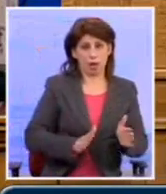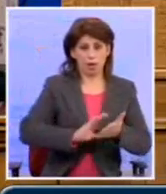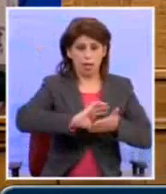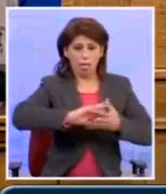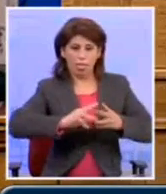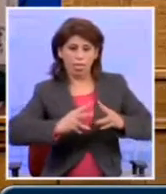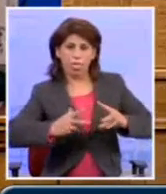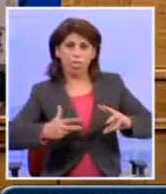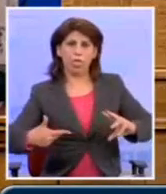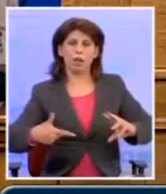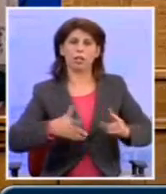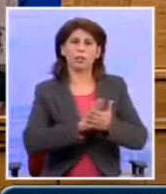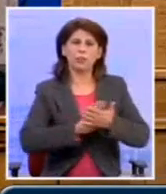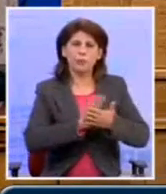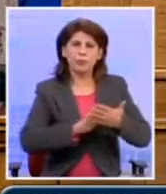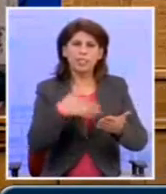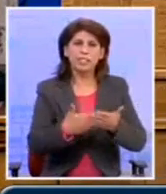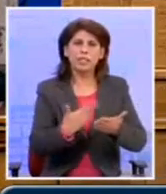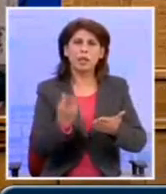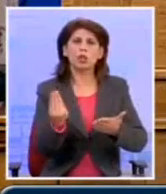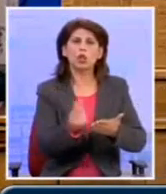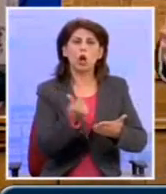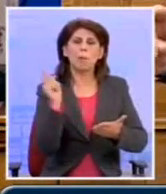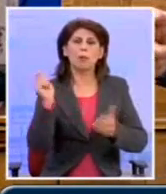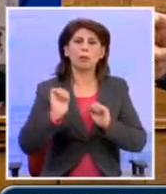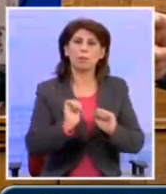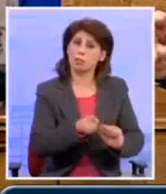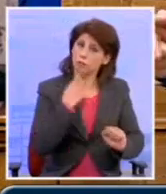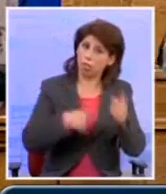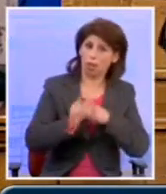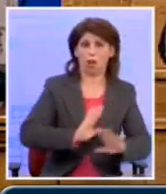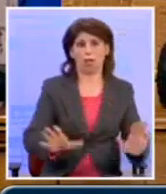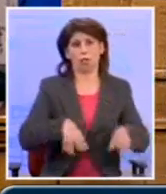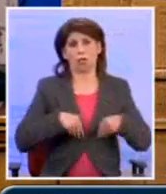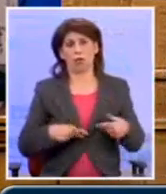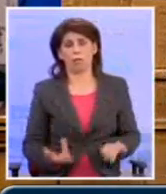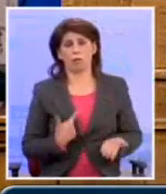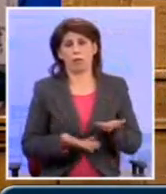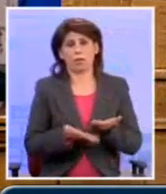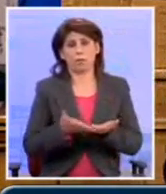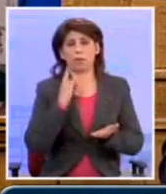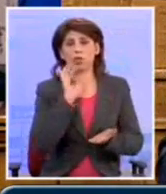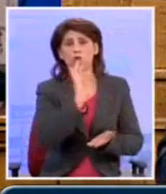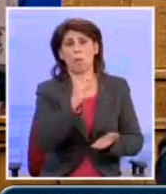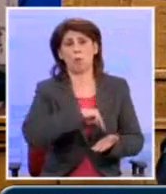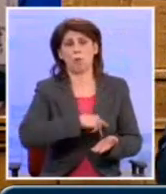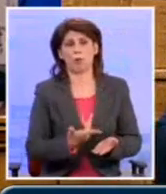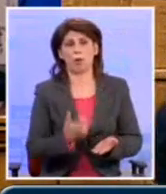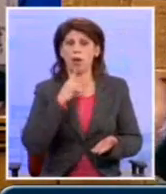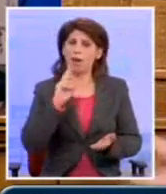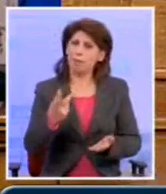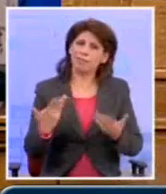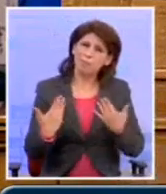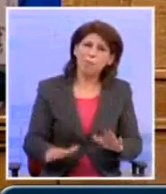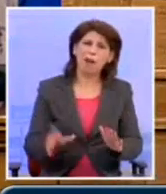και το φούσκωμα των στοιχείων ως μέσων πολιτικής επίεσης δικαιολογείται διότι εξυπηρετεί κάποιες σκοπιμότητες. Απαντήσεις έχουμε πάρει